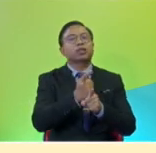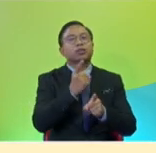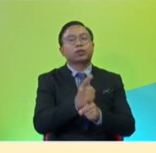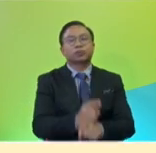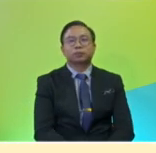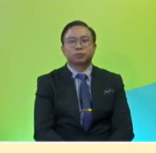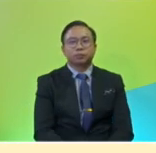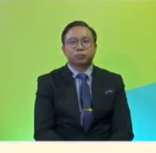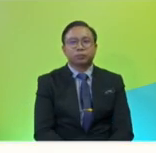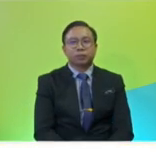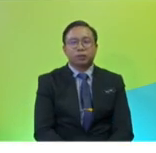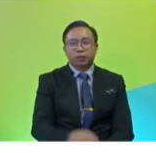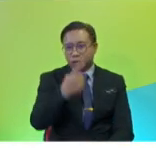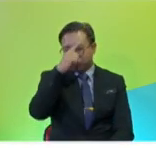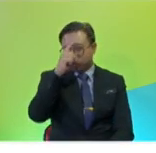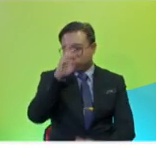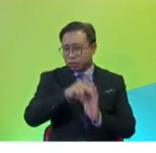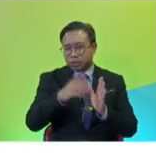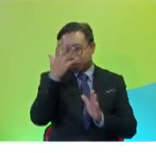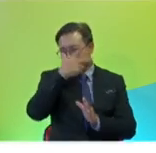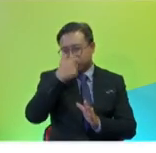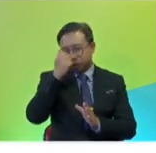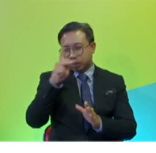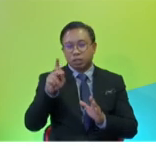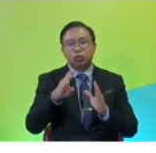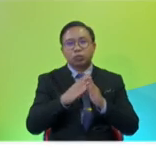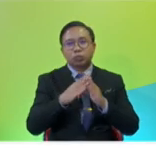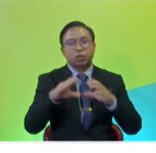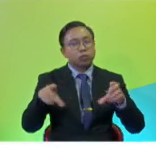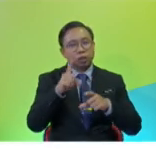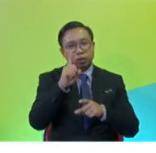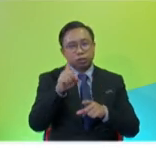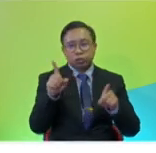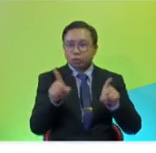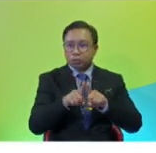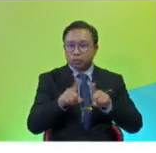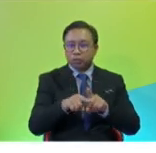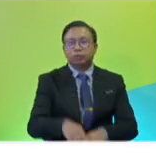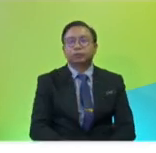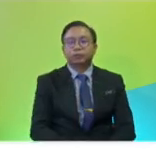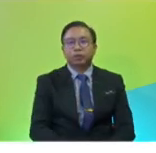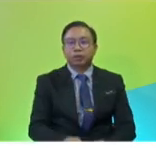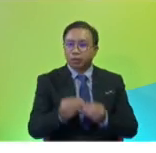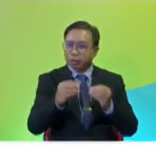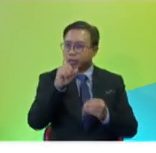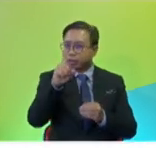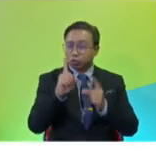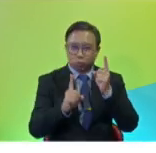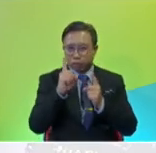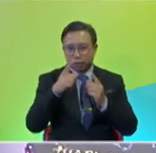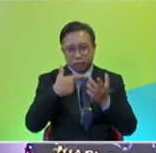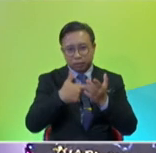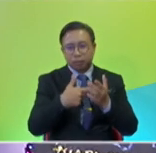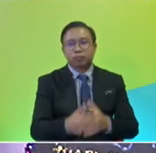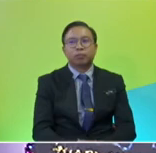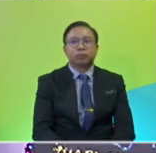Demi kecantikan rumah, mereka melakukan sesuatu bersama-sama. Jadi bagi Sherwin satu bintang lagi. Satu bintang